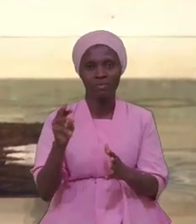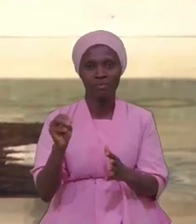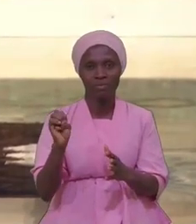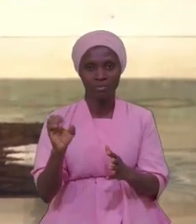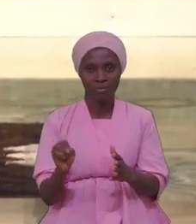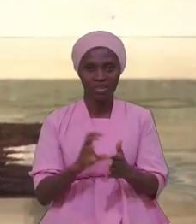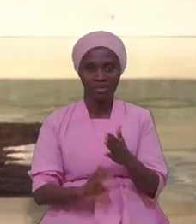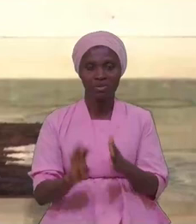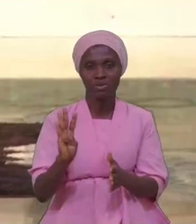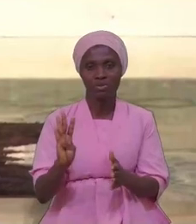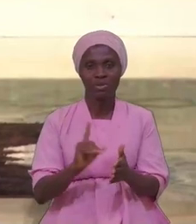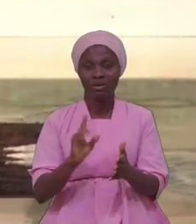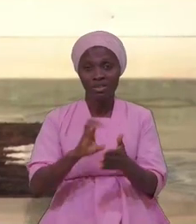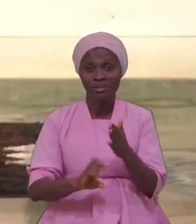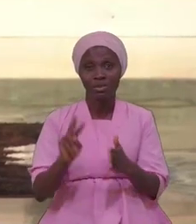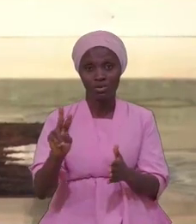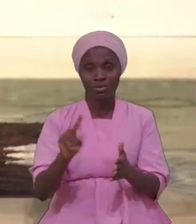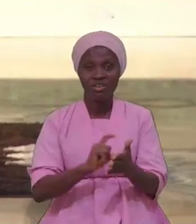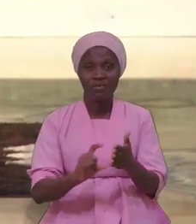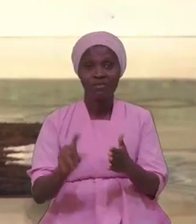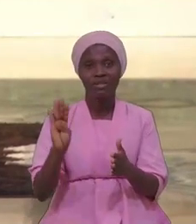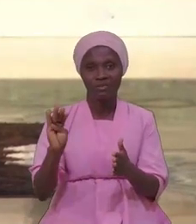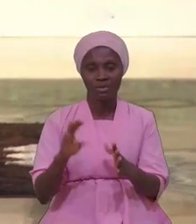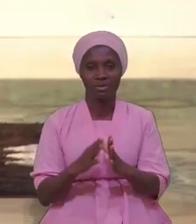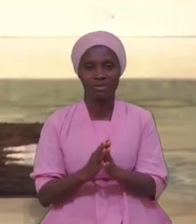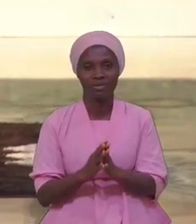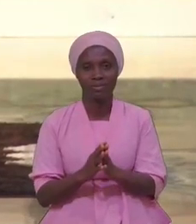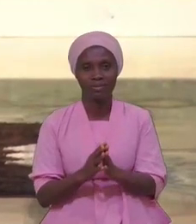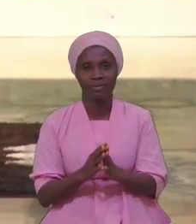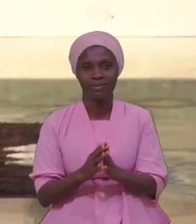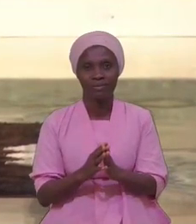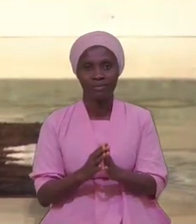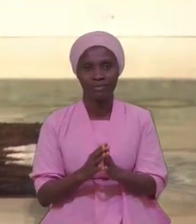Jacques chapitre 2. Je lis le verset 14.